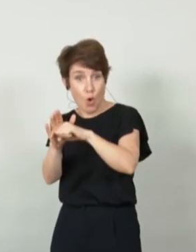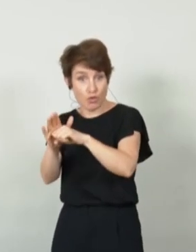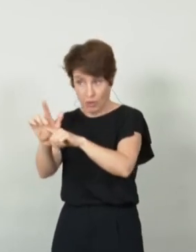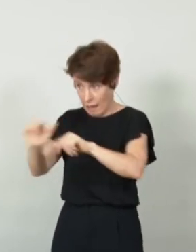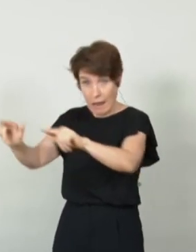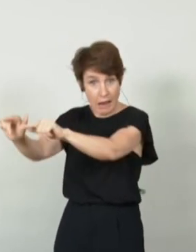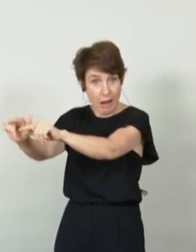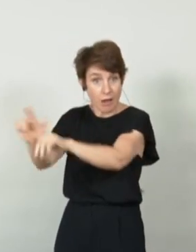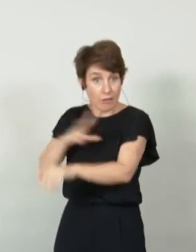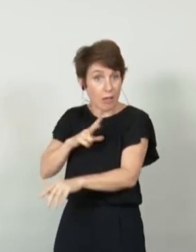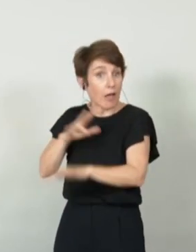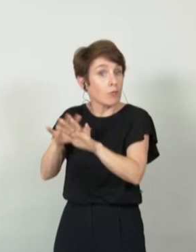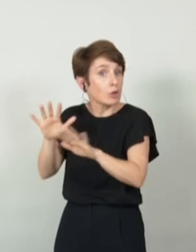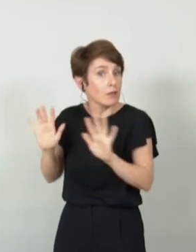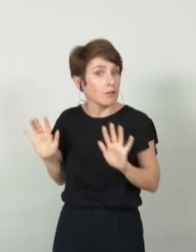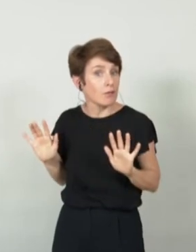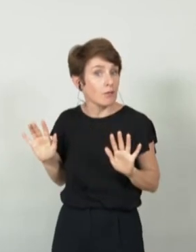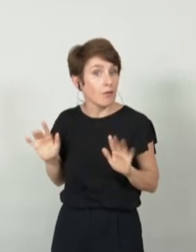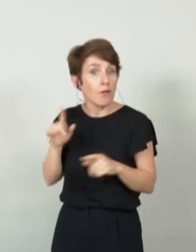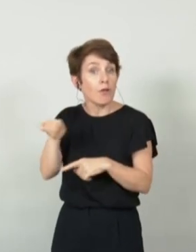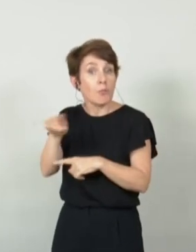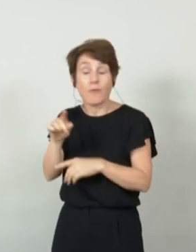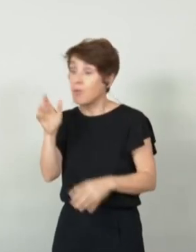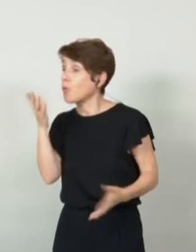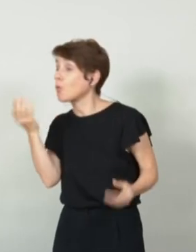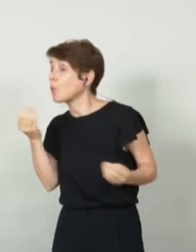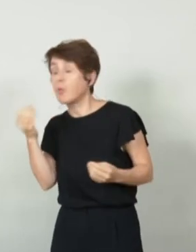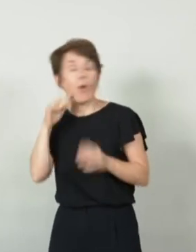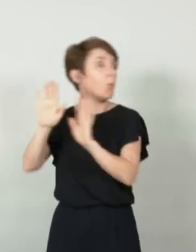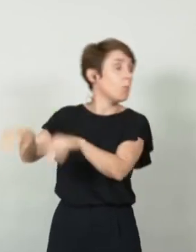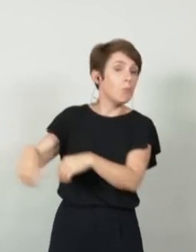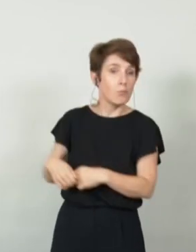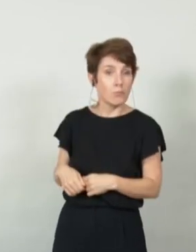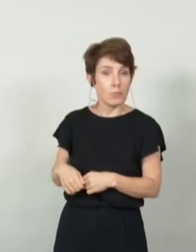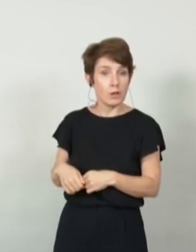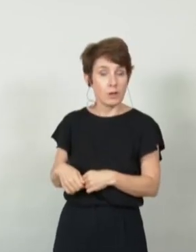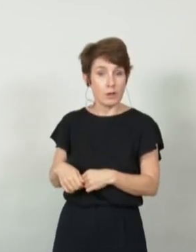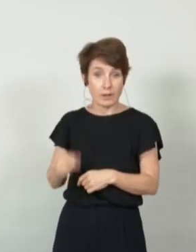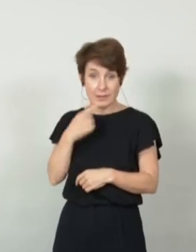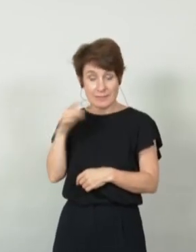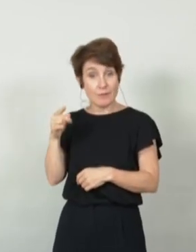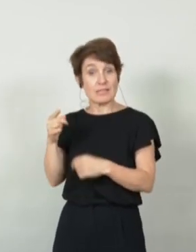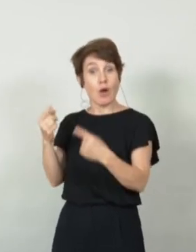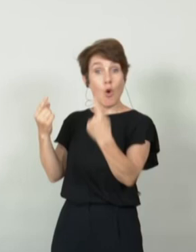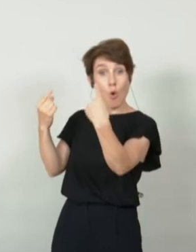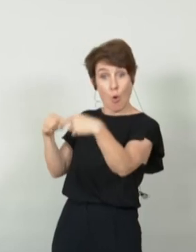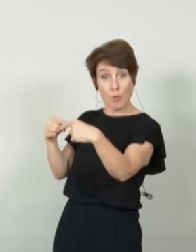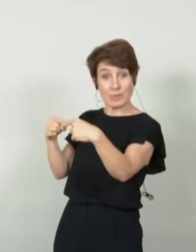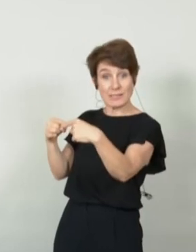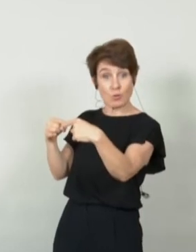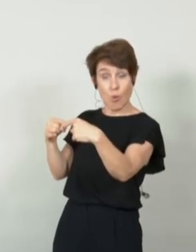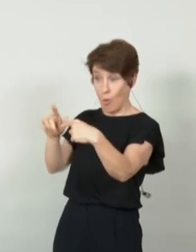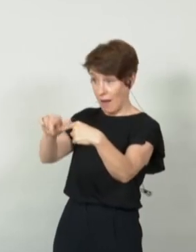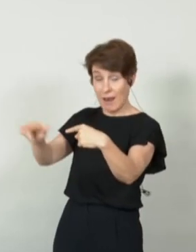qu'il y en a là-bas vous faites peu de cas de l'opposition arrêt au vote et peut-être un petit peu comme à Grenoble